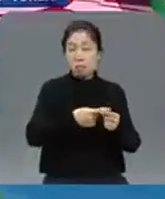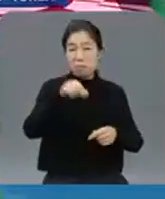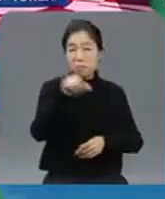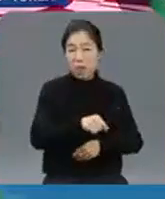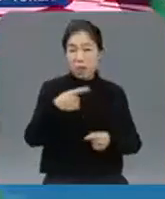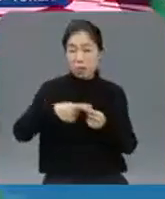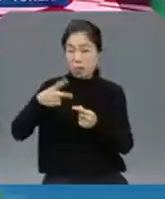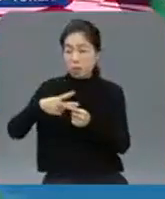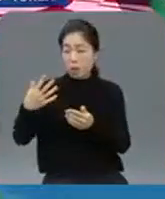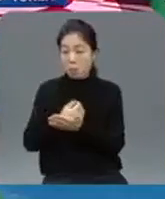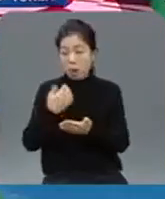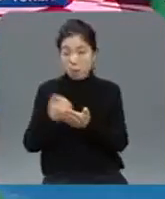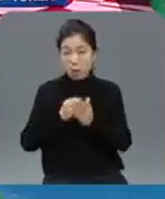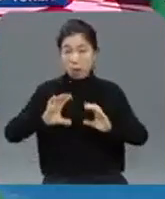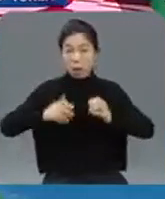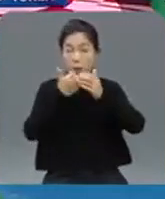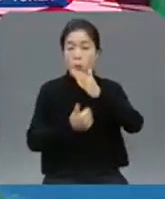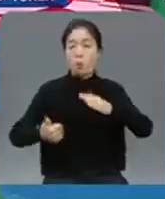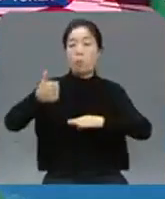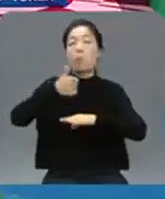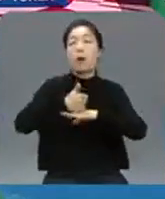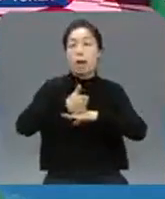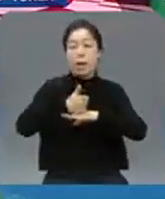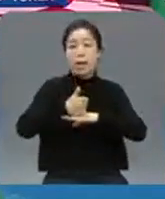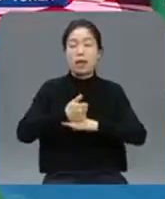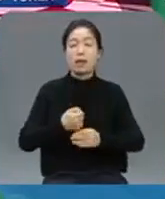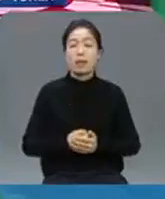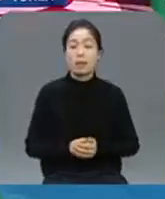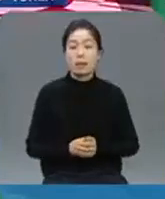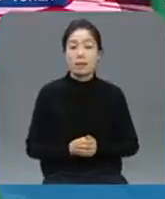가져오며 세계대회 정상을 차지합니다